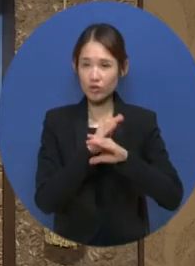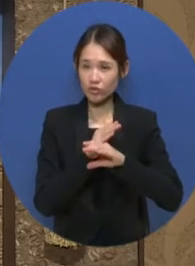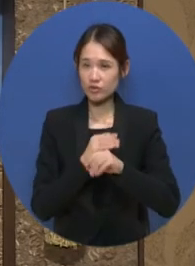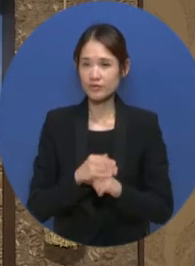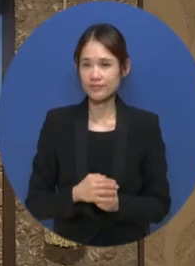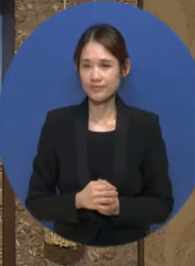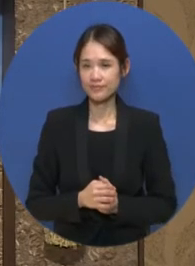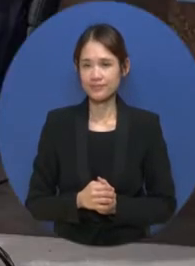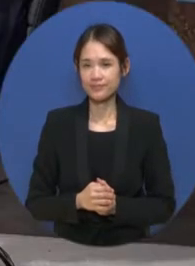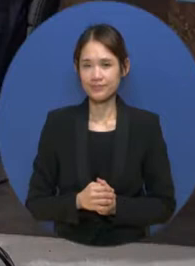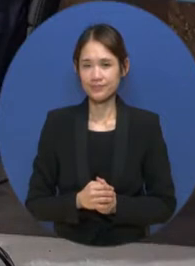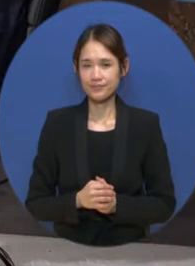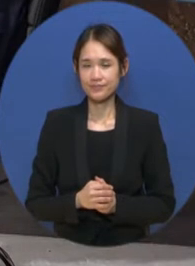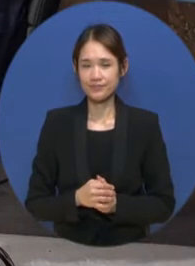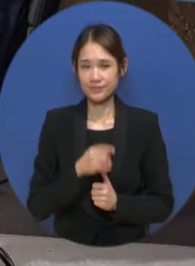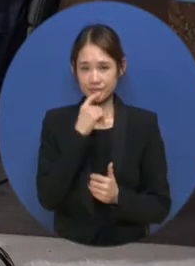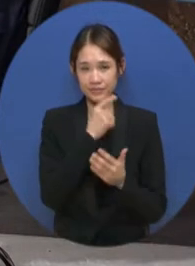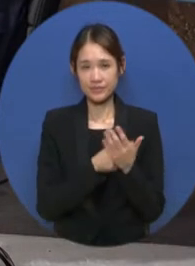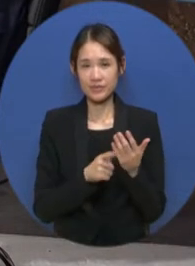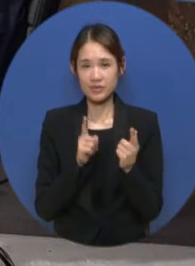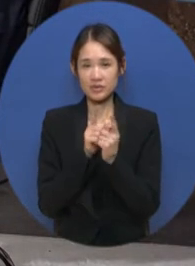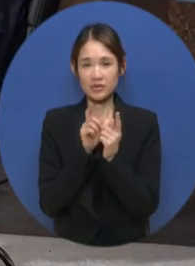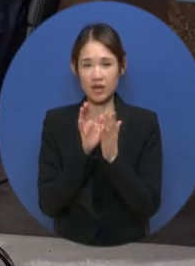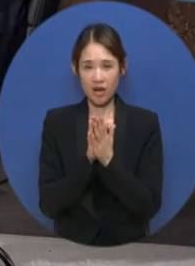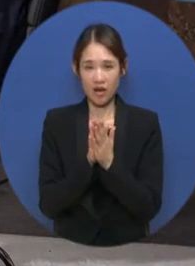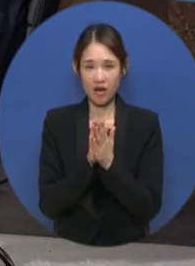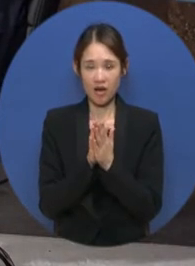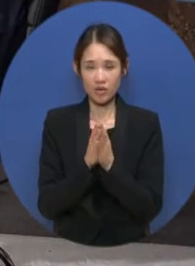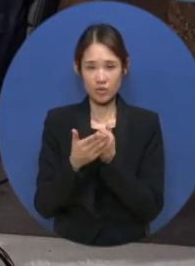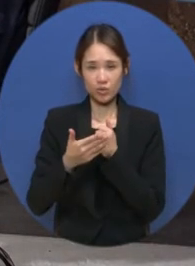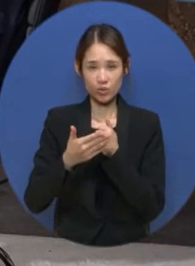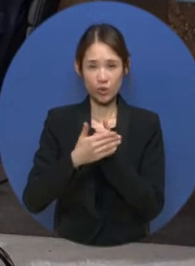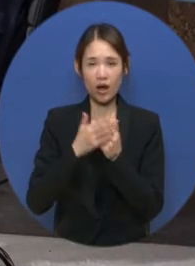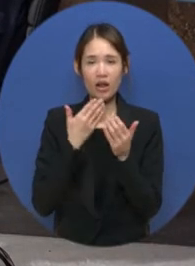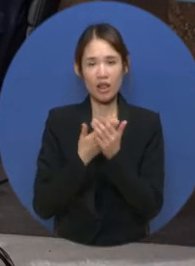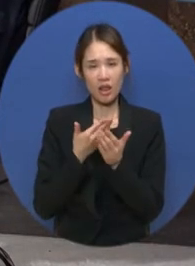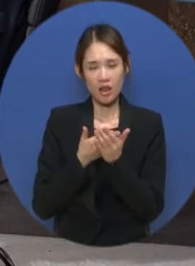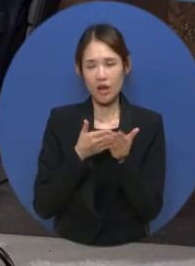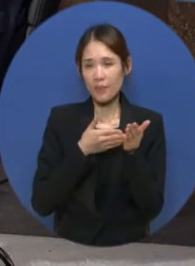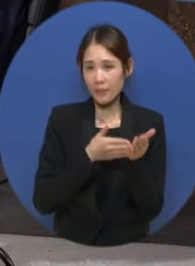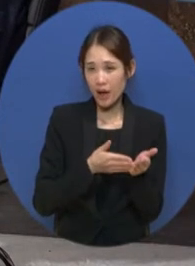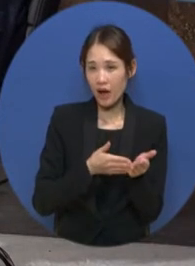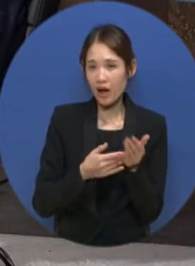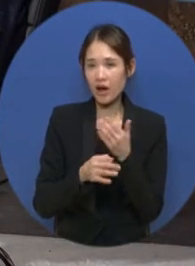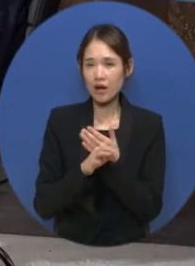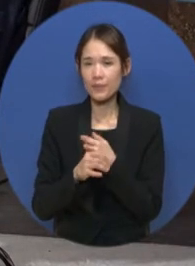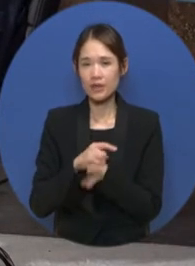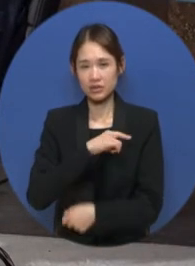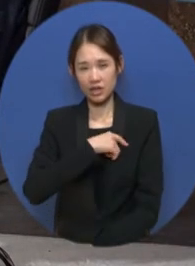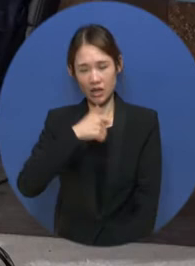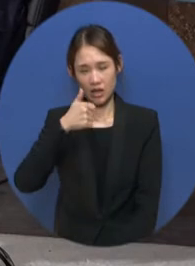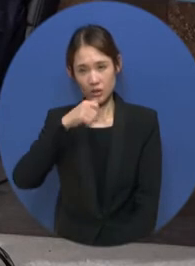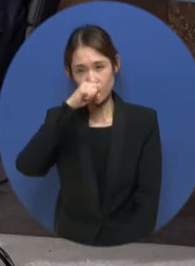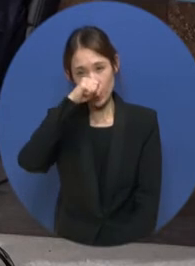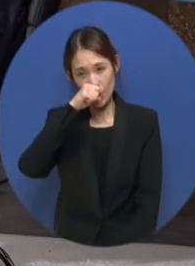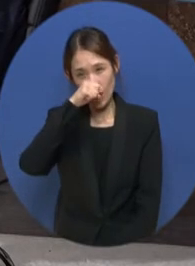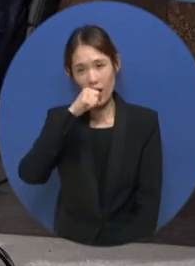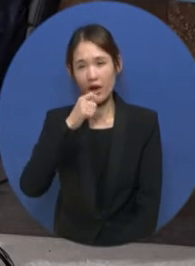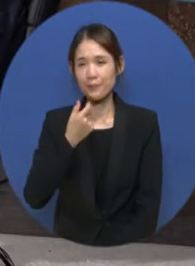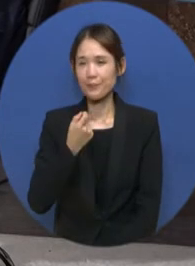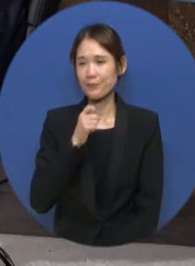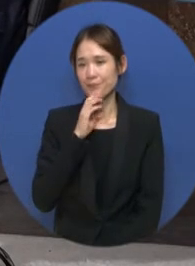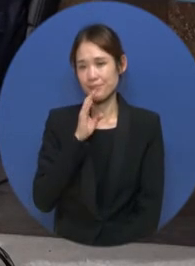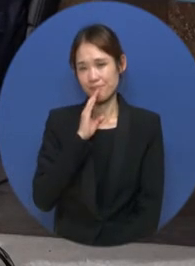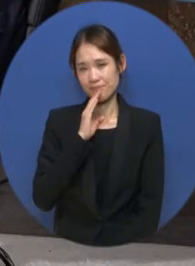있습니다 4 급히 당사자가 직접 이렇게 도움을 요청할 수 있다면 가장 최고의 될 것